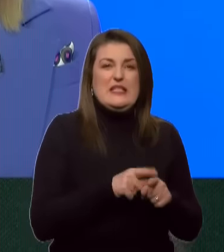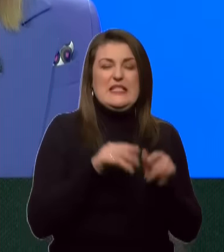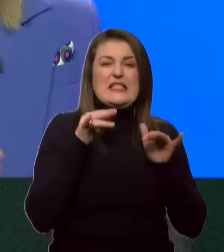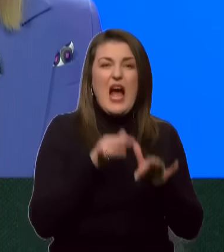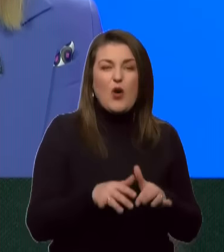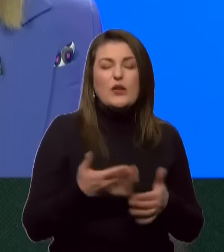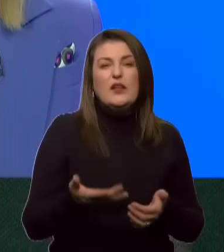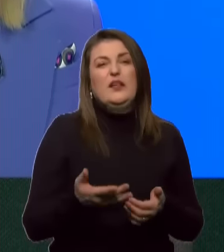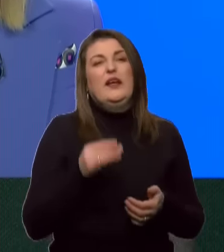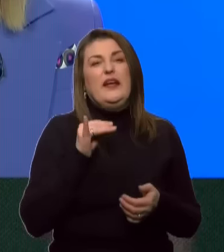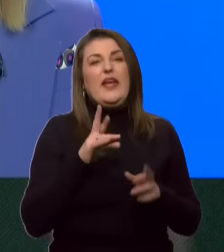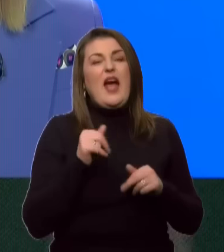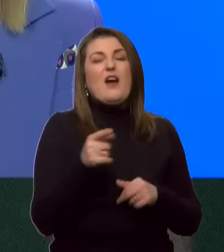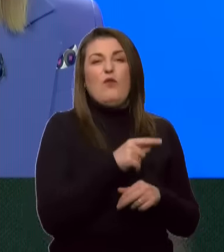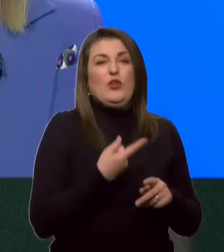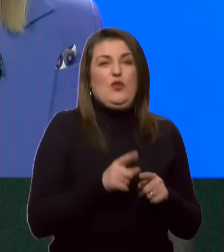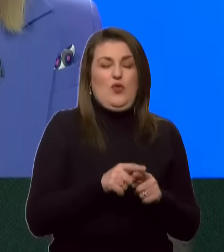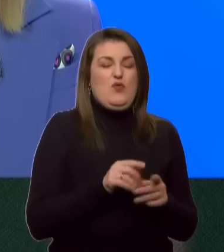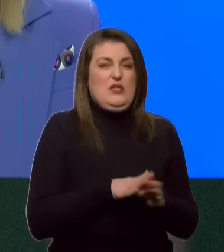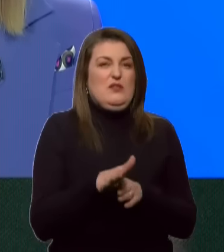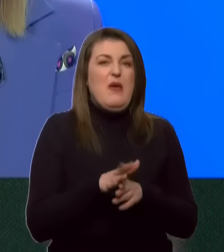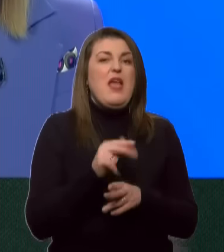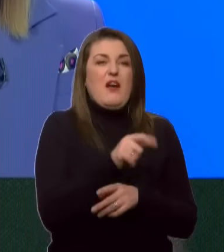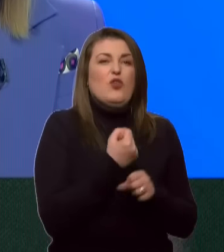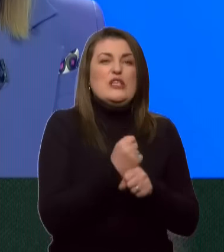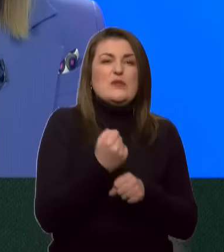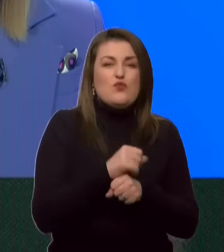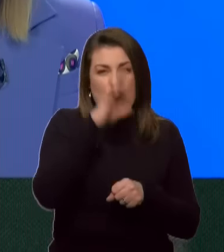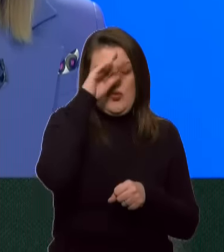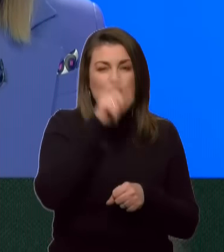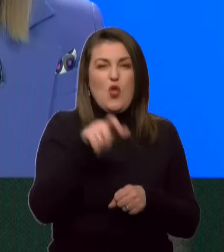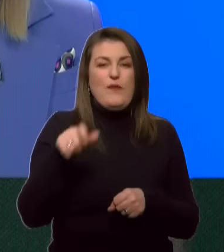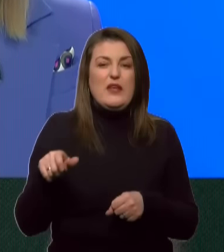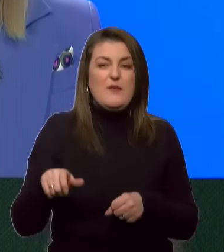А як вони до них вдаються? Як вони змушують чоловіків?